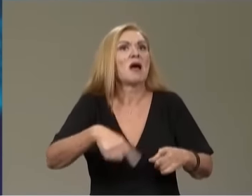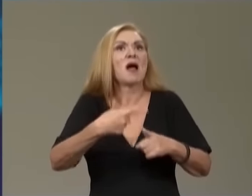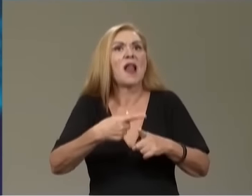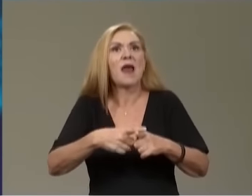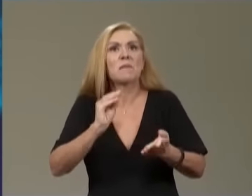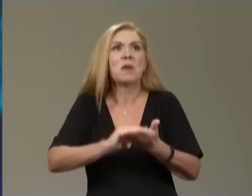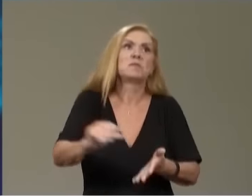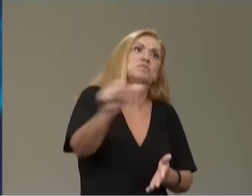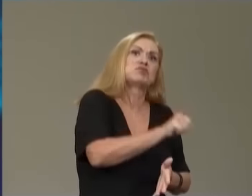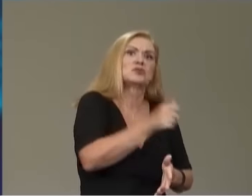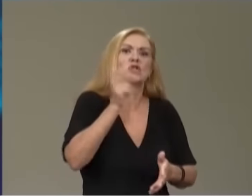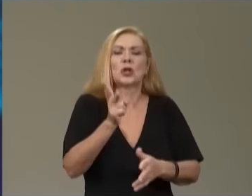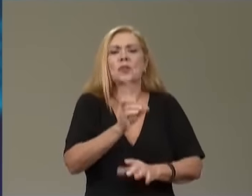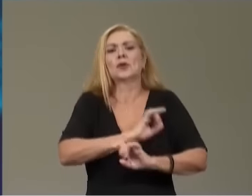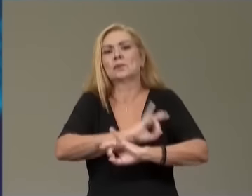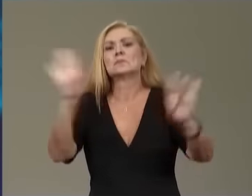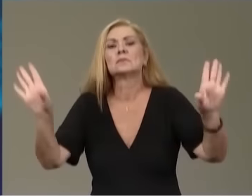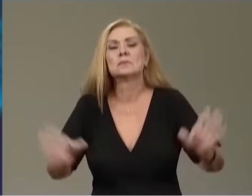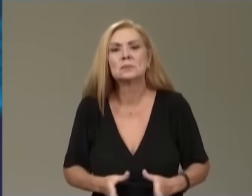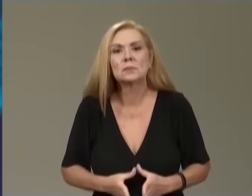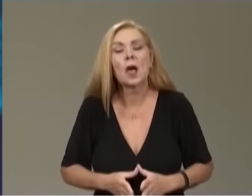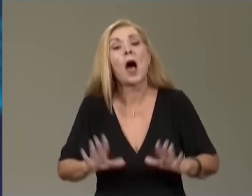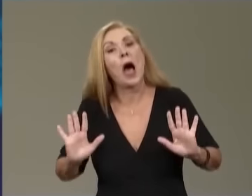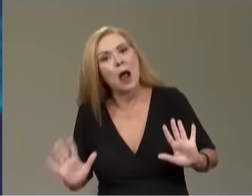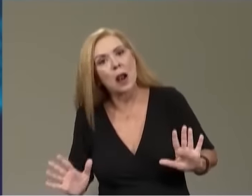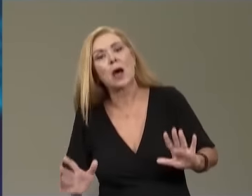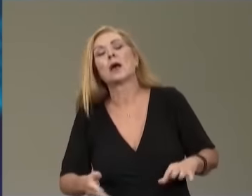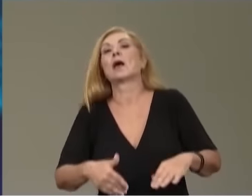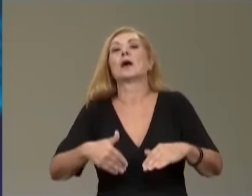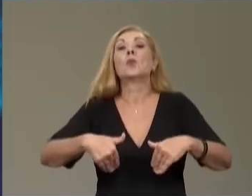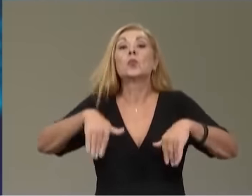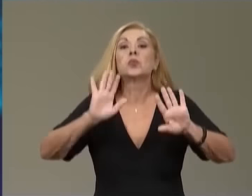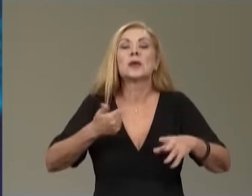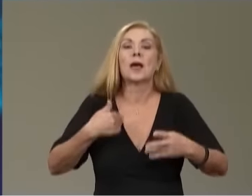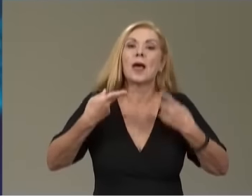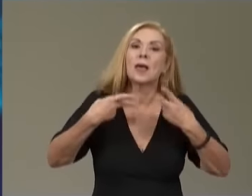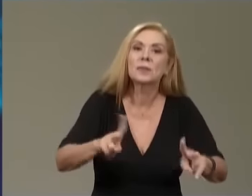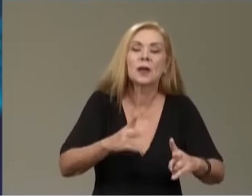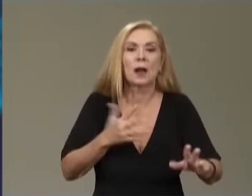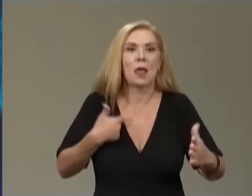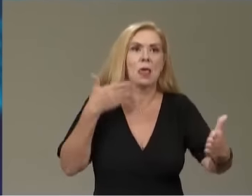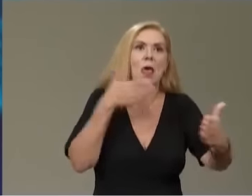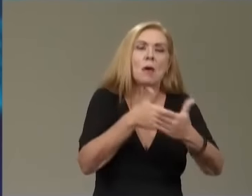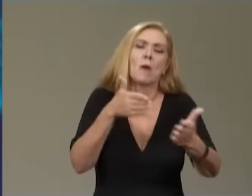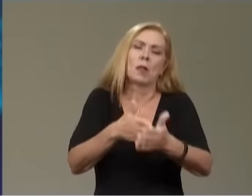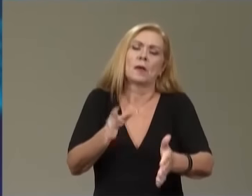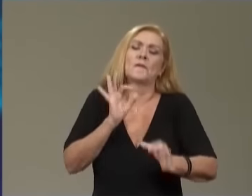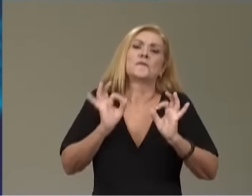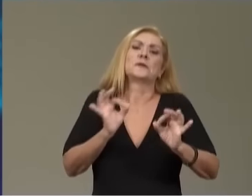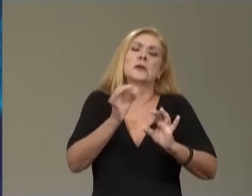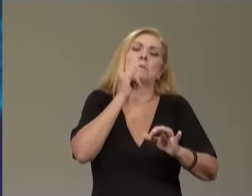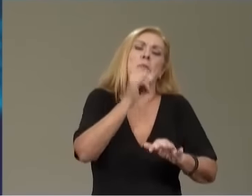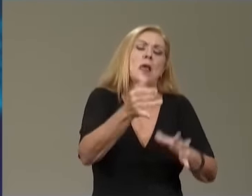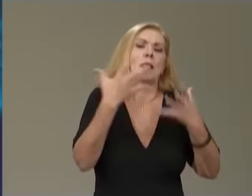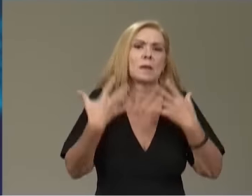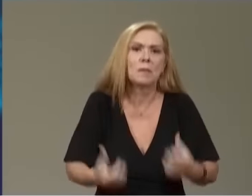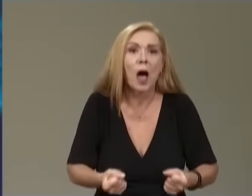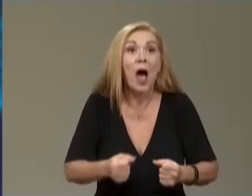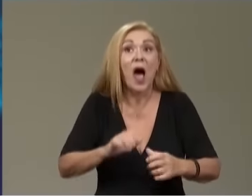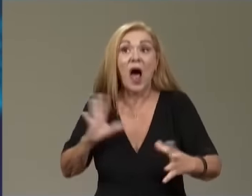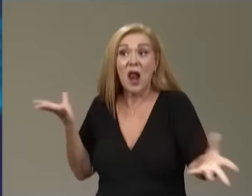πισωγυρίσματα, ούτε όμως και να επιτρέπει στα πρόσκαιρα εμπόδια που πάντα θα υπάρχουν να ακυρώνουν τη